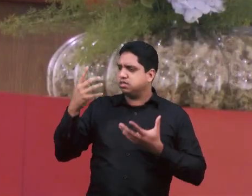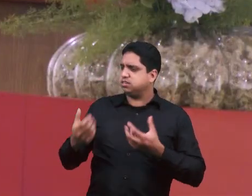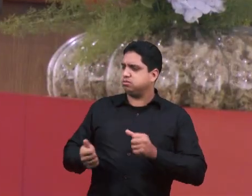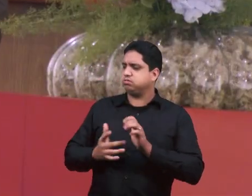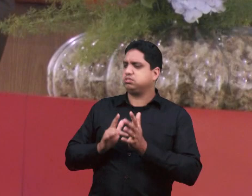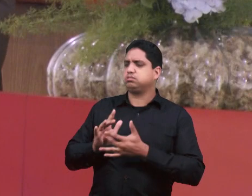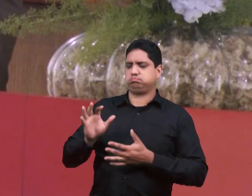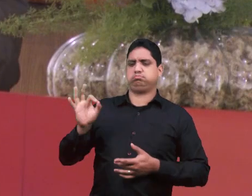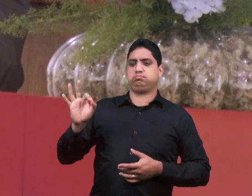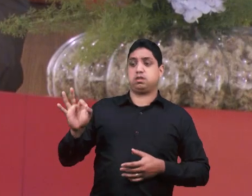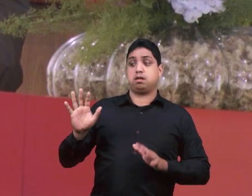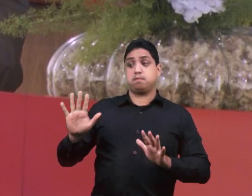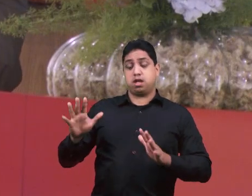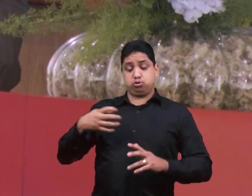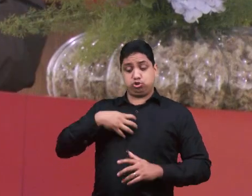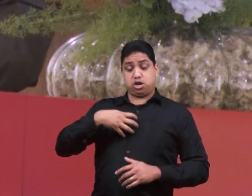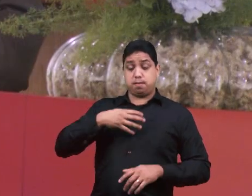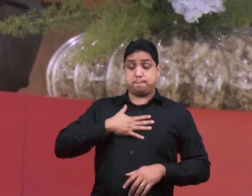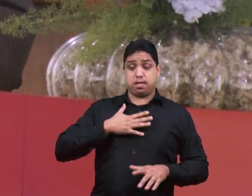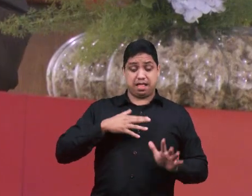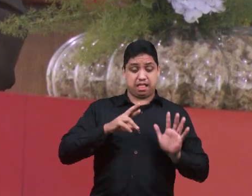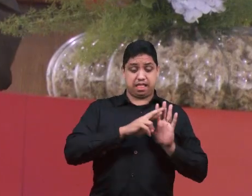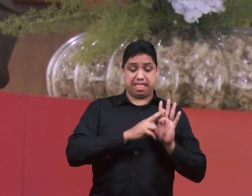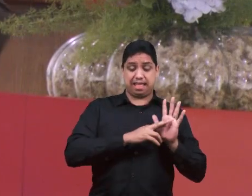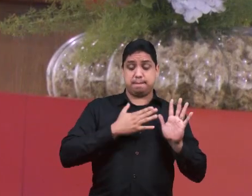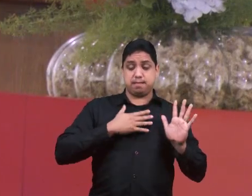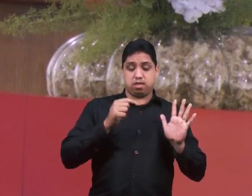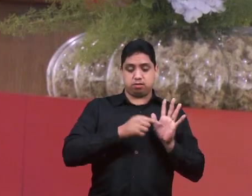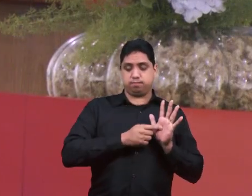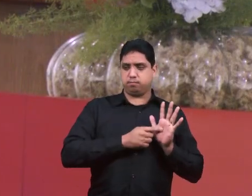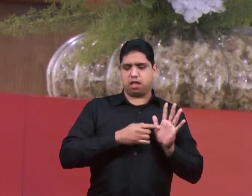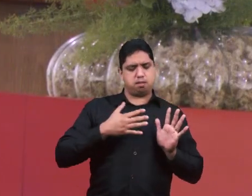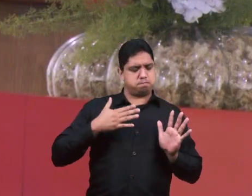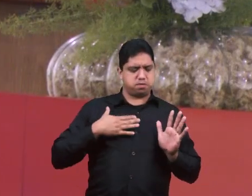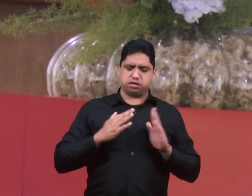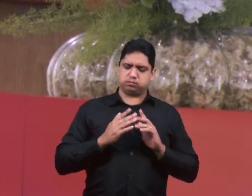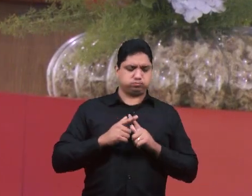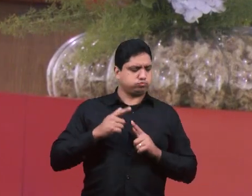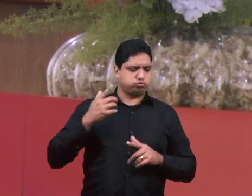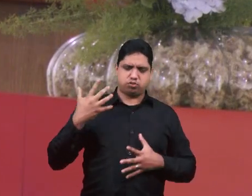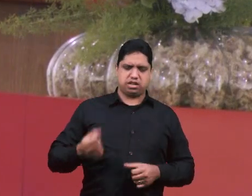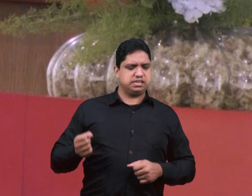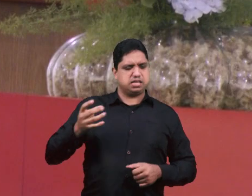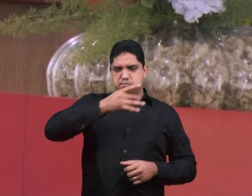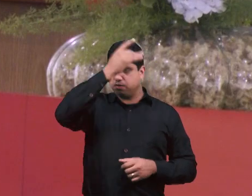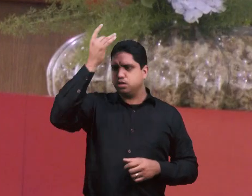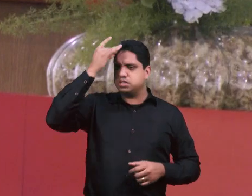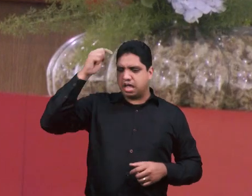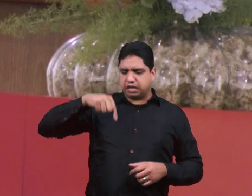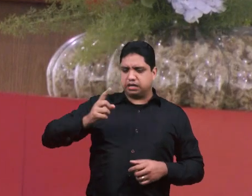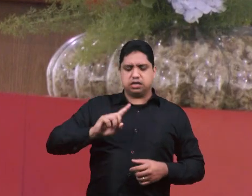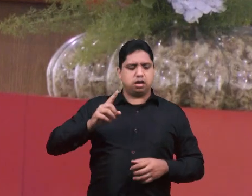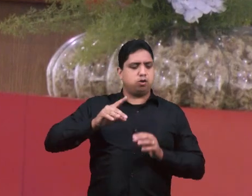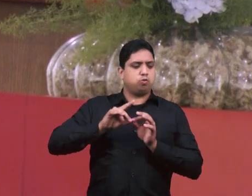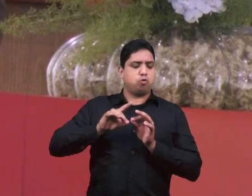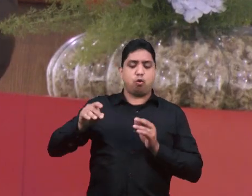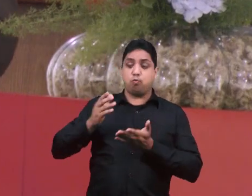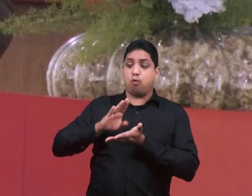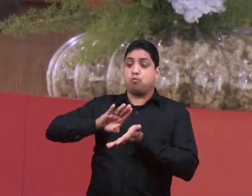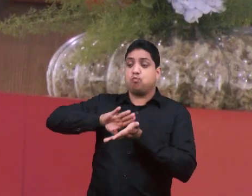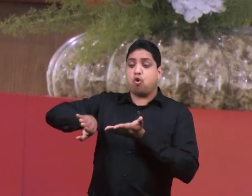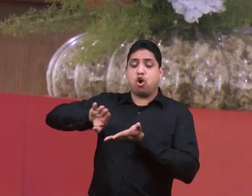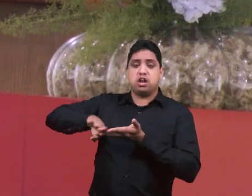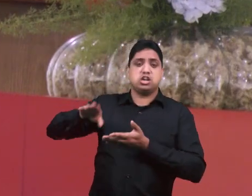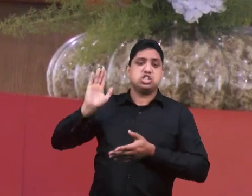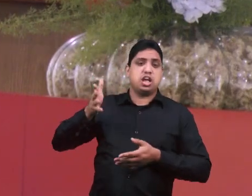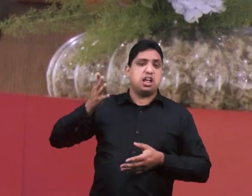avez accepté Jésus, mais vous allez faire à ma manière. L'Église n'accepte pas cela, pas le Saint-Esprit. Le Saint-Esprit, c'était à